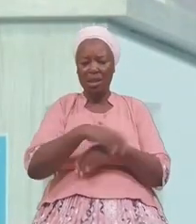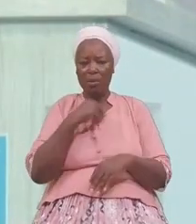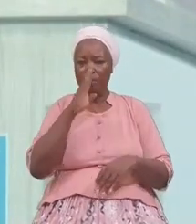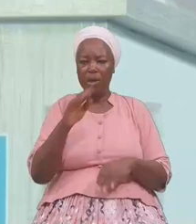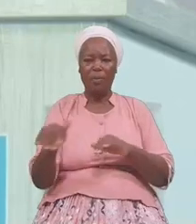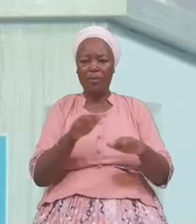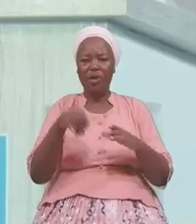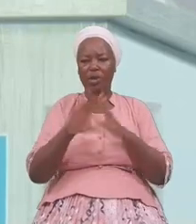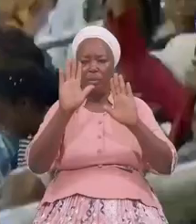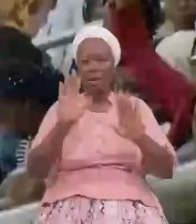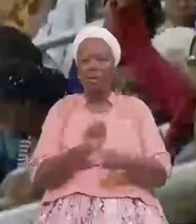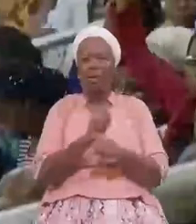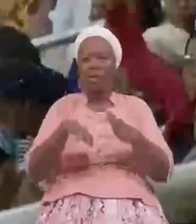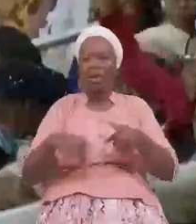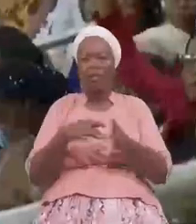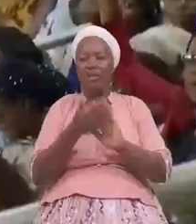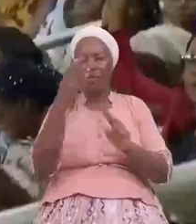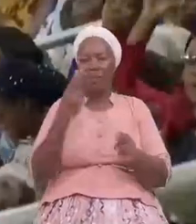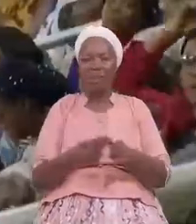vie.